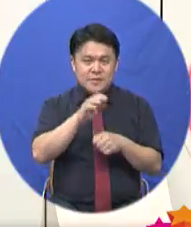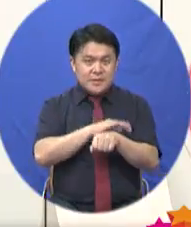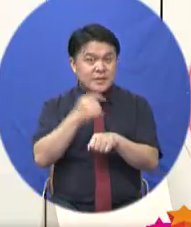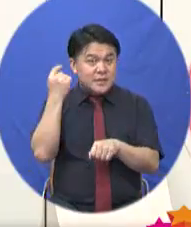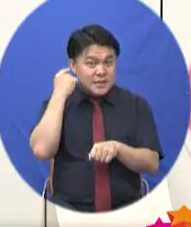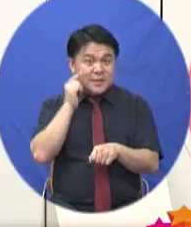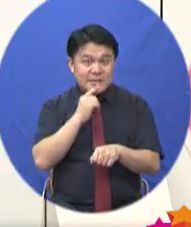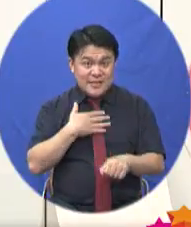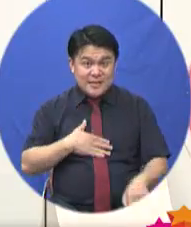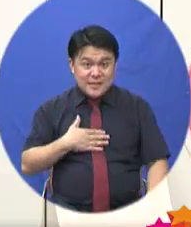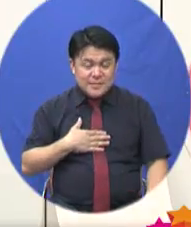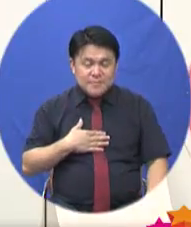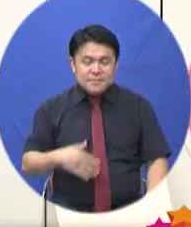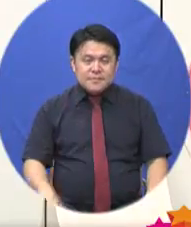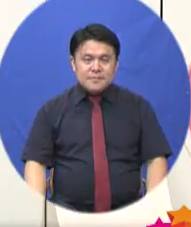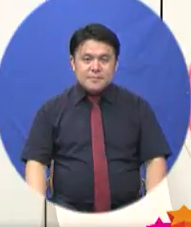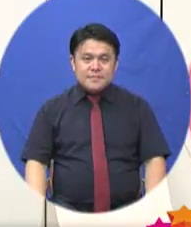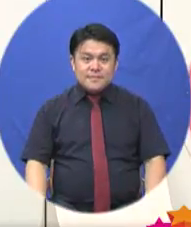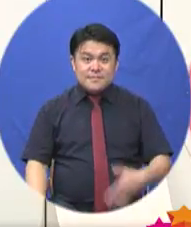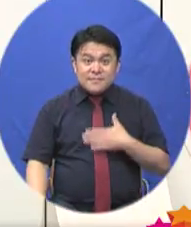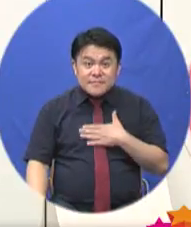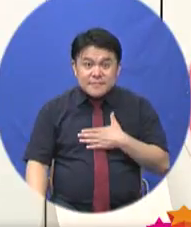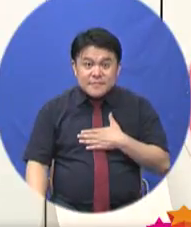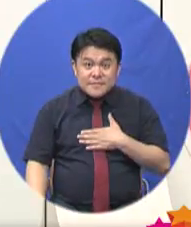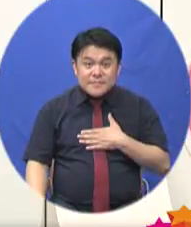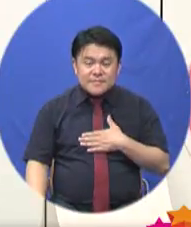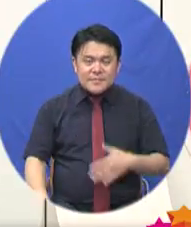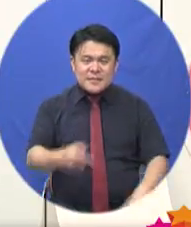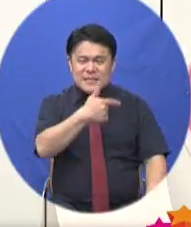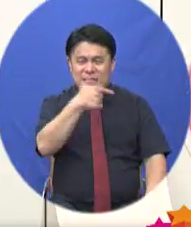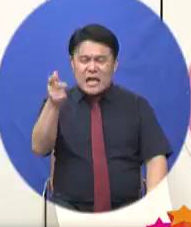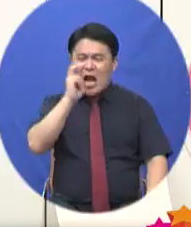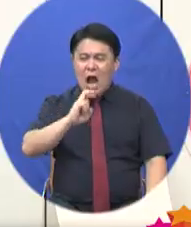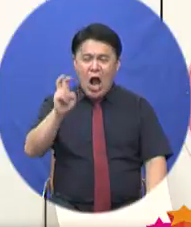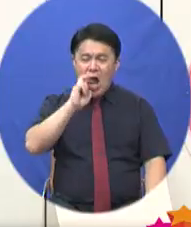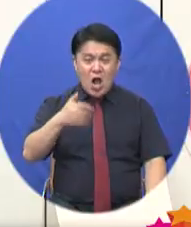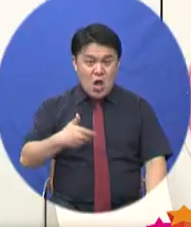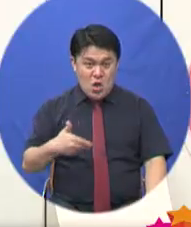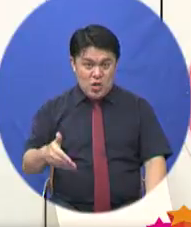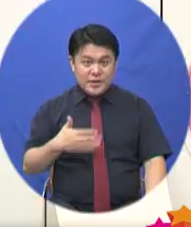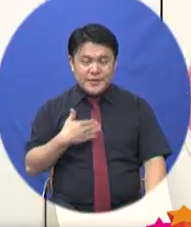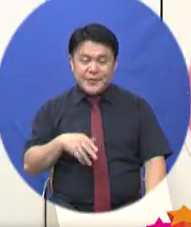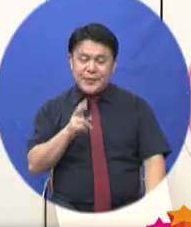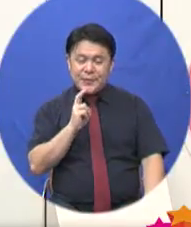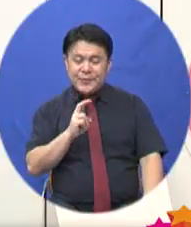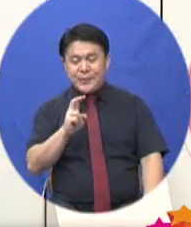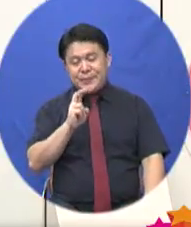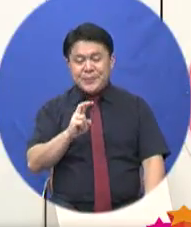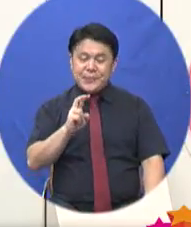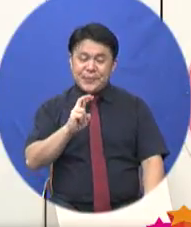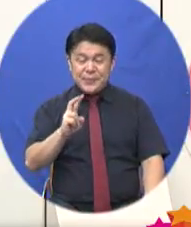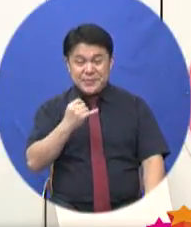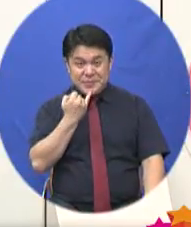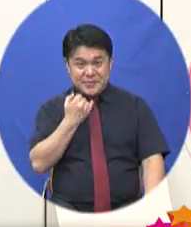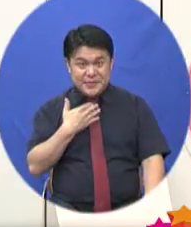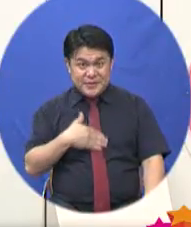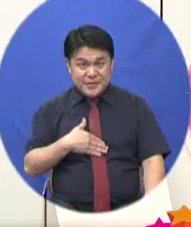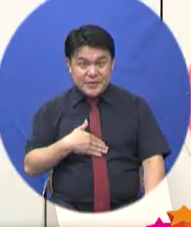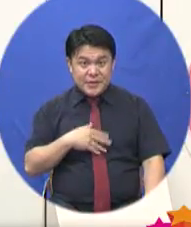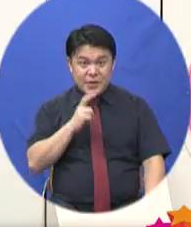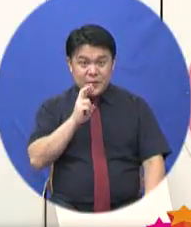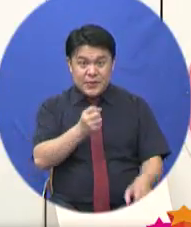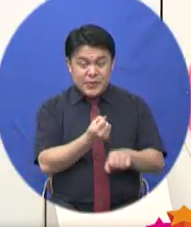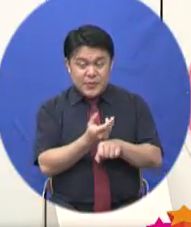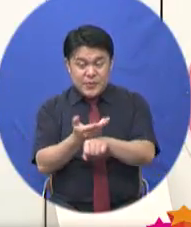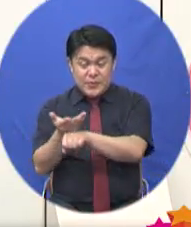잘 듣고 노래를 부르셔라 그 말씀이에요. 크게 부르지 않아도 그렇죠. 아주 작게 불러도 그 소리